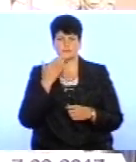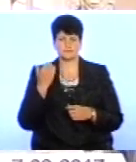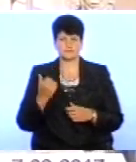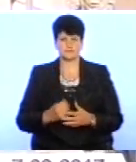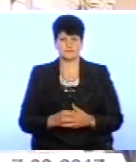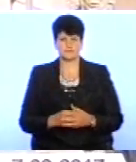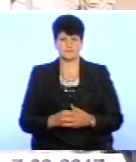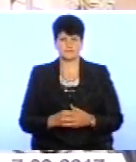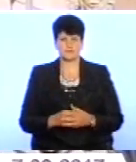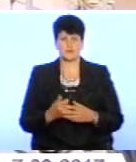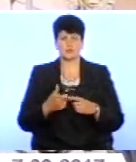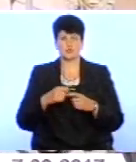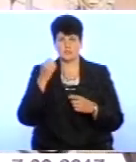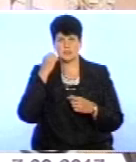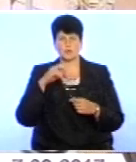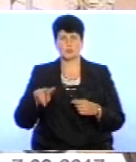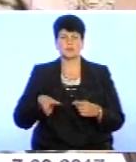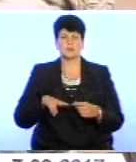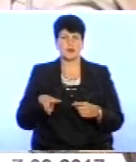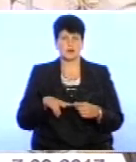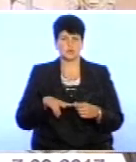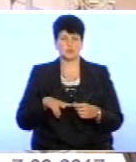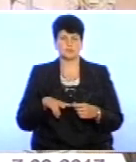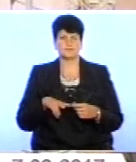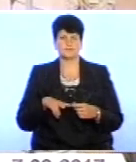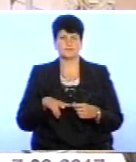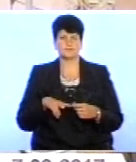дякую ректору і